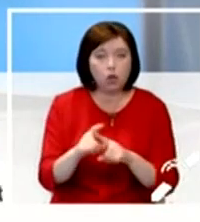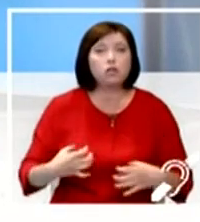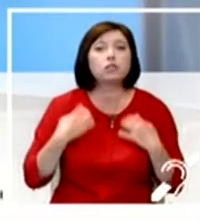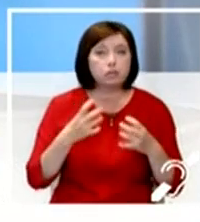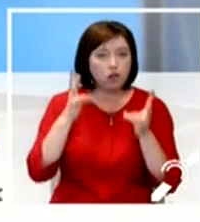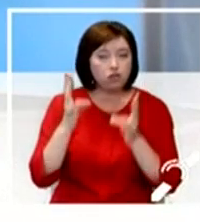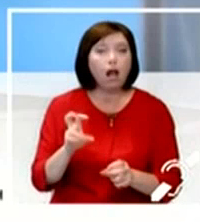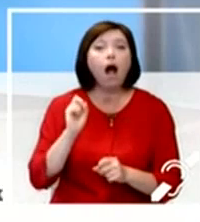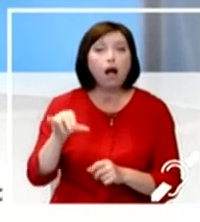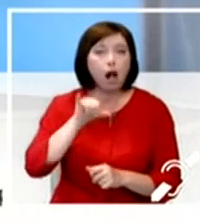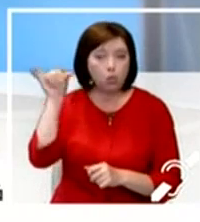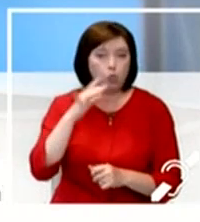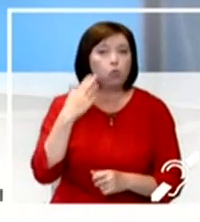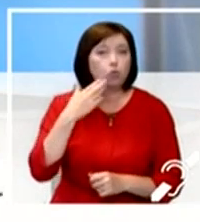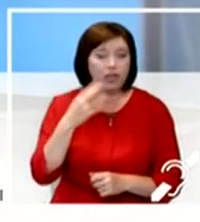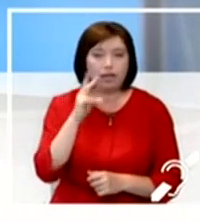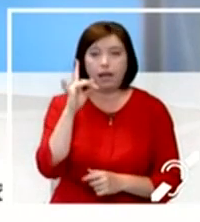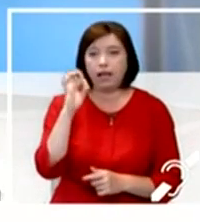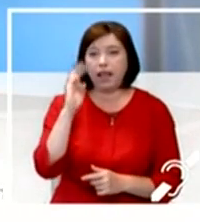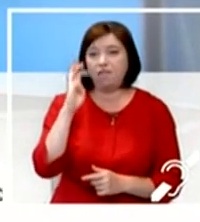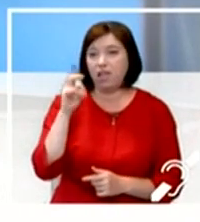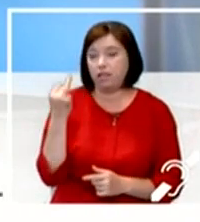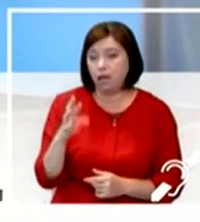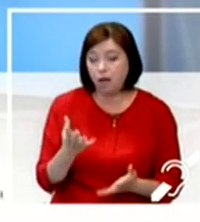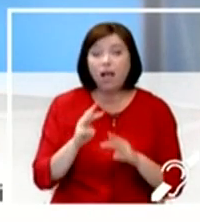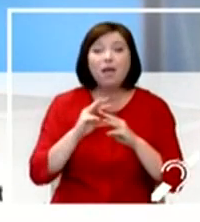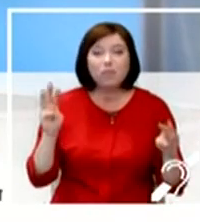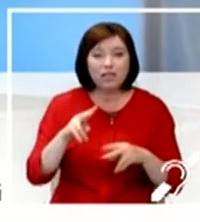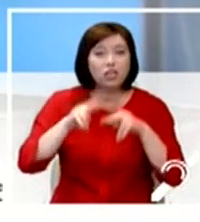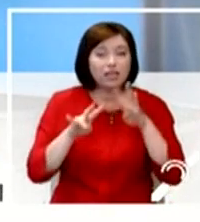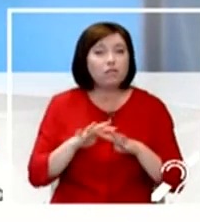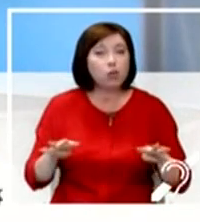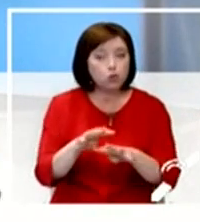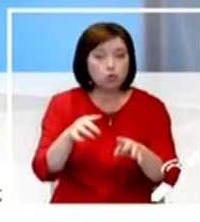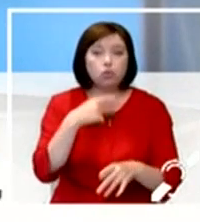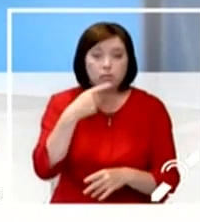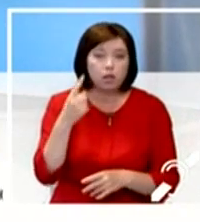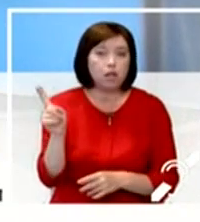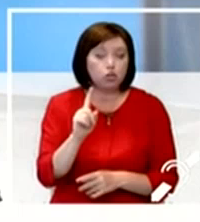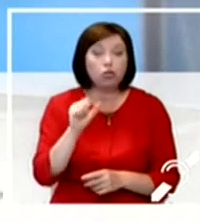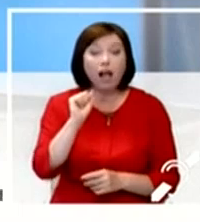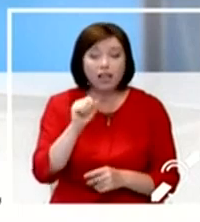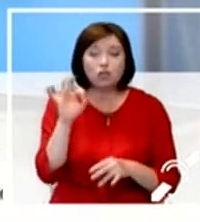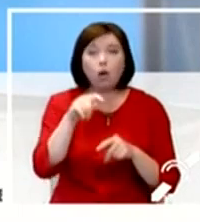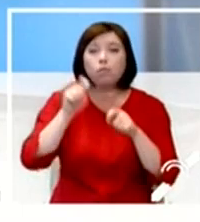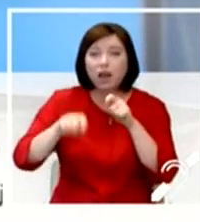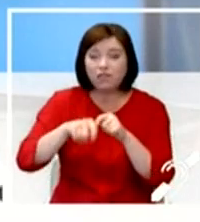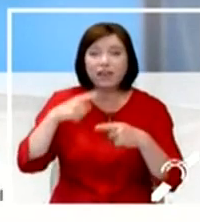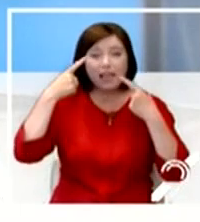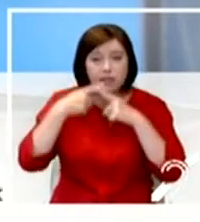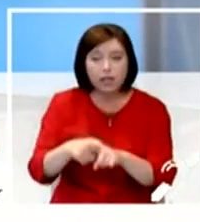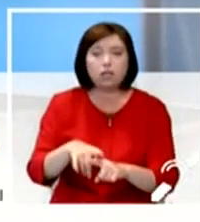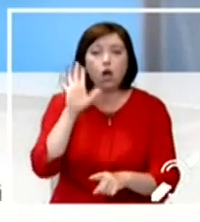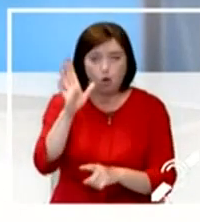tragedie similară cu cea de la Crevedia, România. Ministrul Infrastructurii a declarat pentru TVR Moldova că Agenția de Supraveghere Tehnică